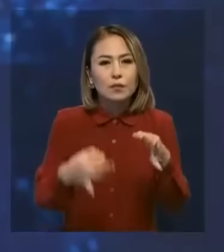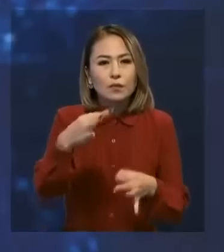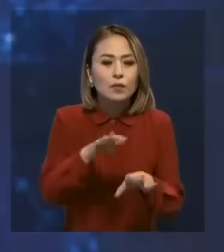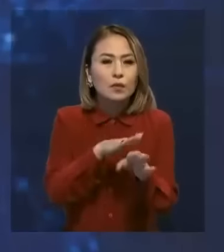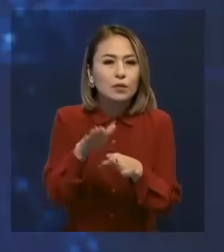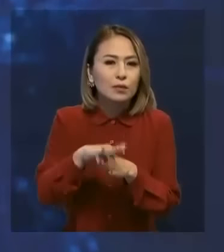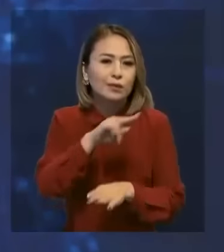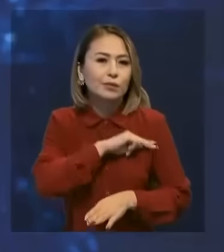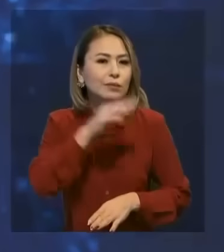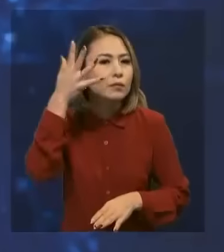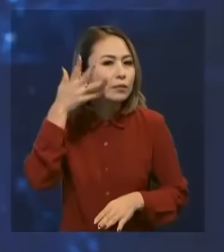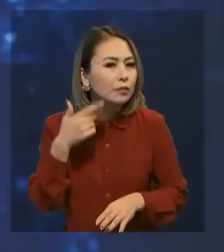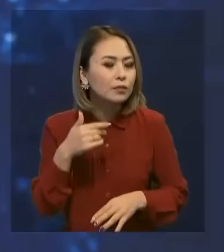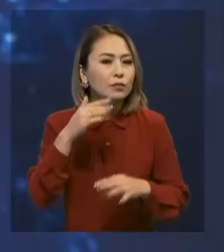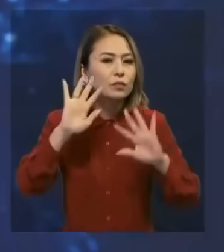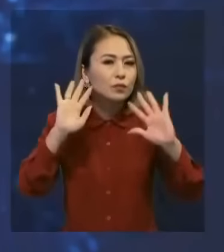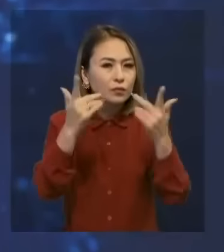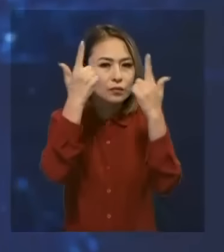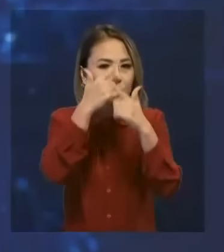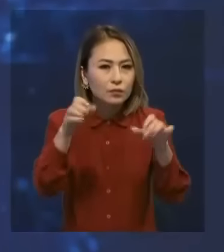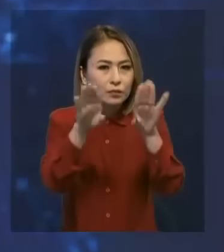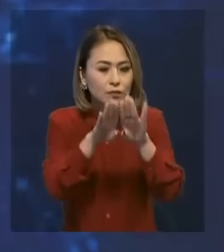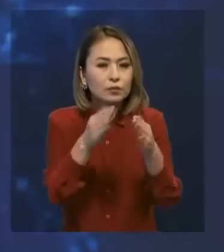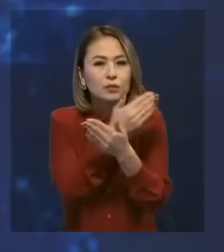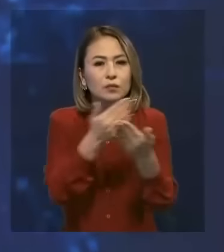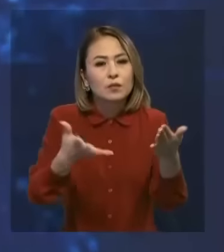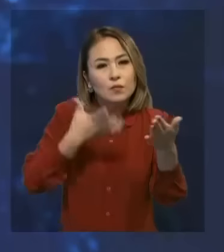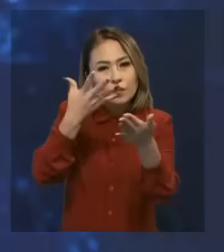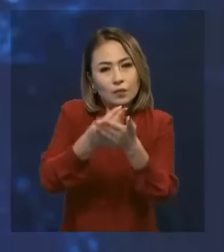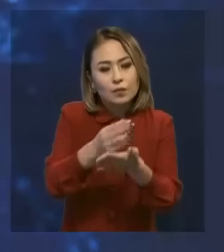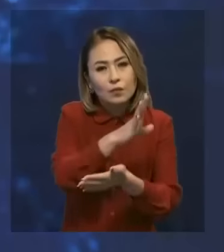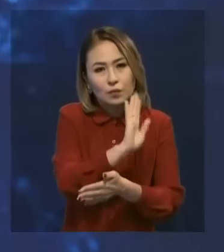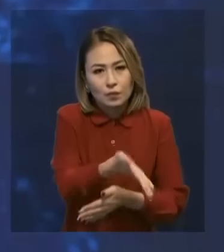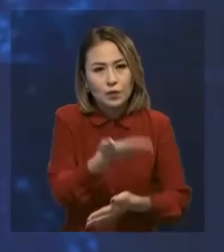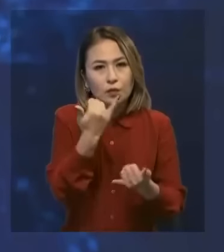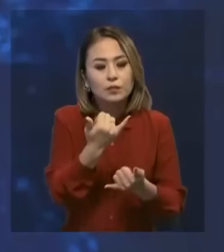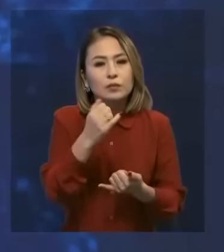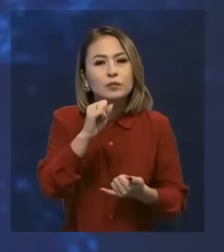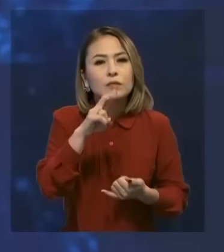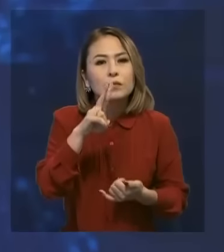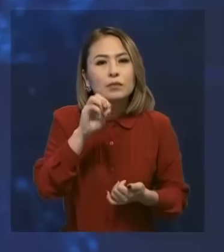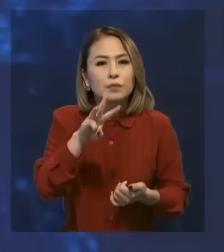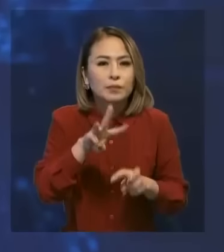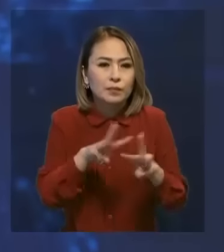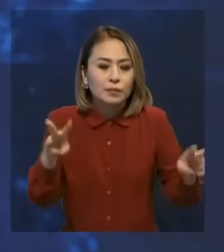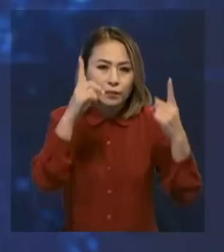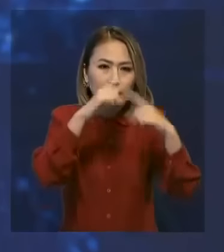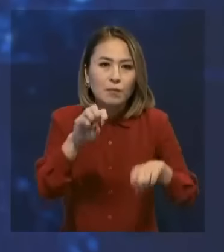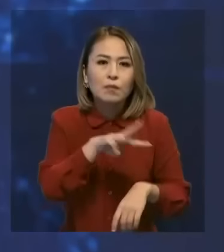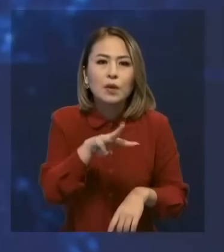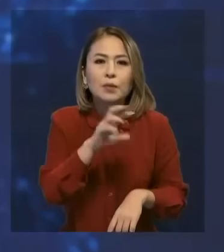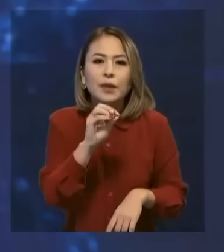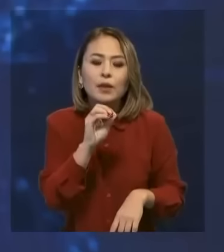Сот орындаушысы қызмет барысында оқыс жағдайға тап болса, оған өтемақы төленеді. Бұл туралы әділет министрі